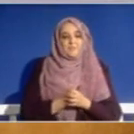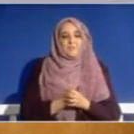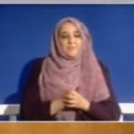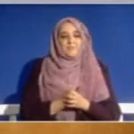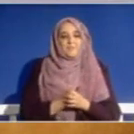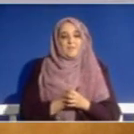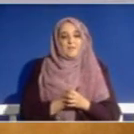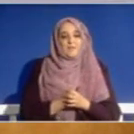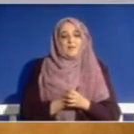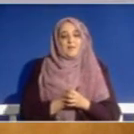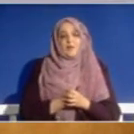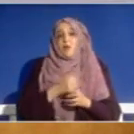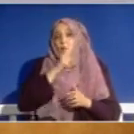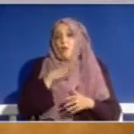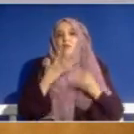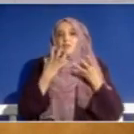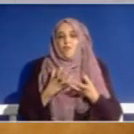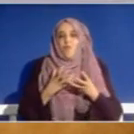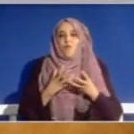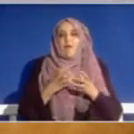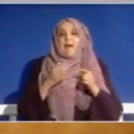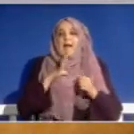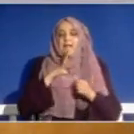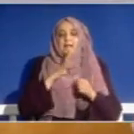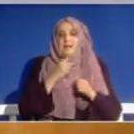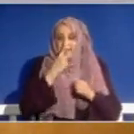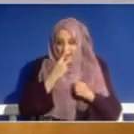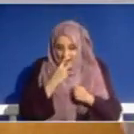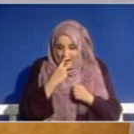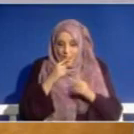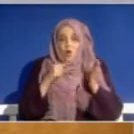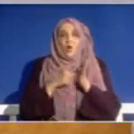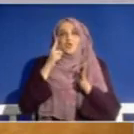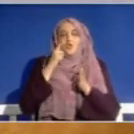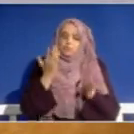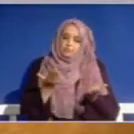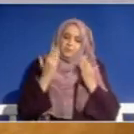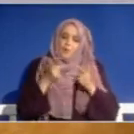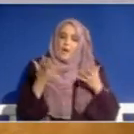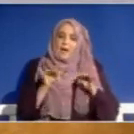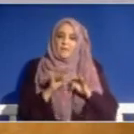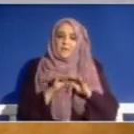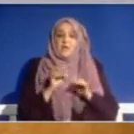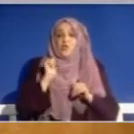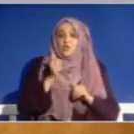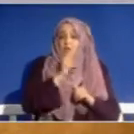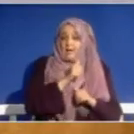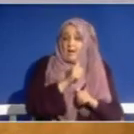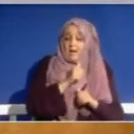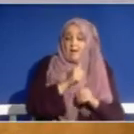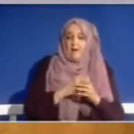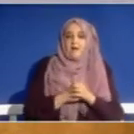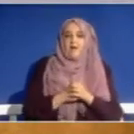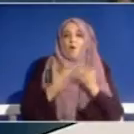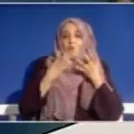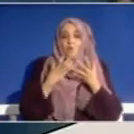يريد أن يحب صلى الله عليه وسلم أن يتلبس بالطاعة وأعماله تعرض على الله تعالى. نعم. فكل إنسان راغب في